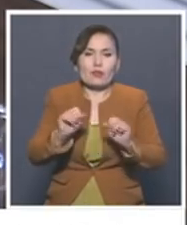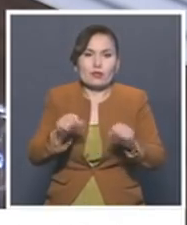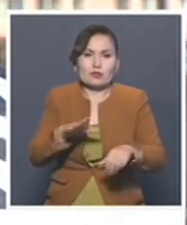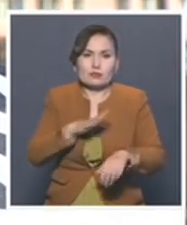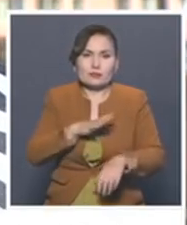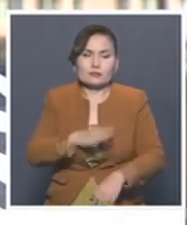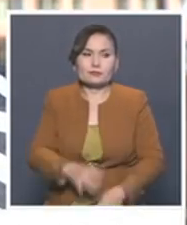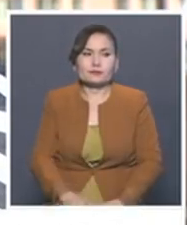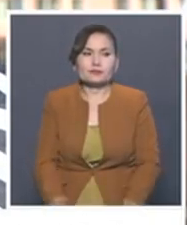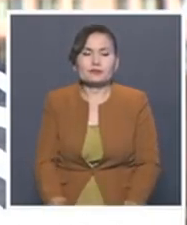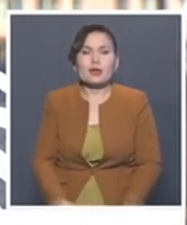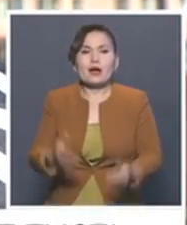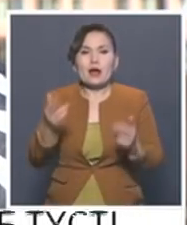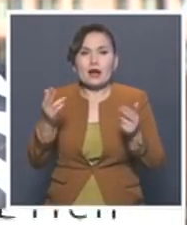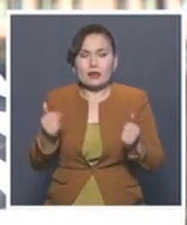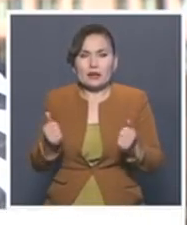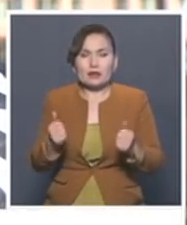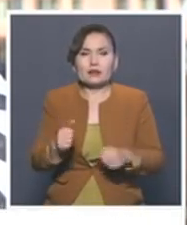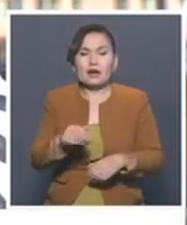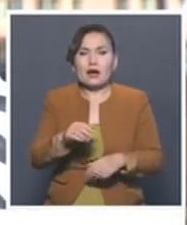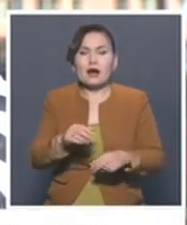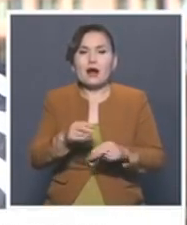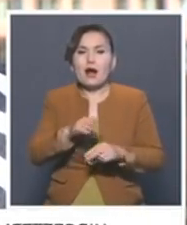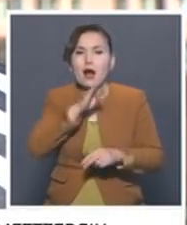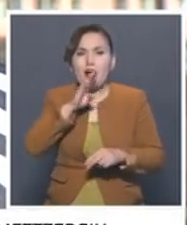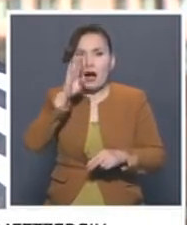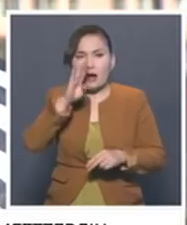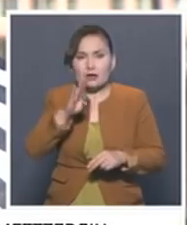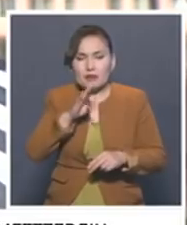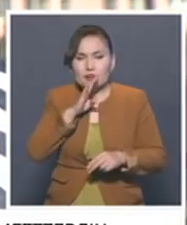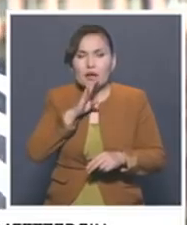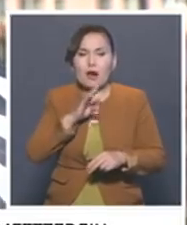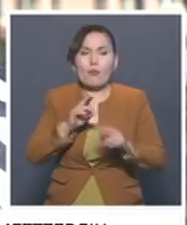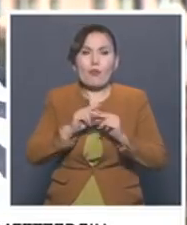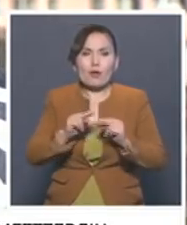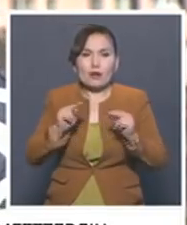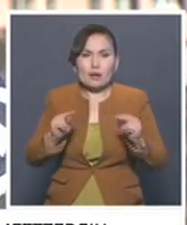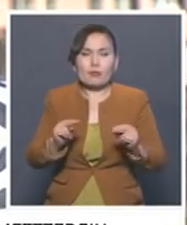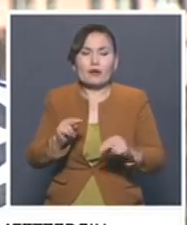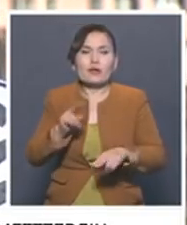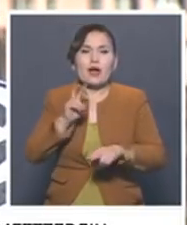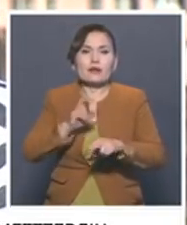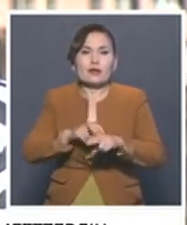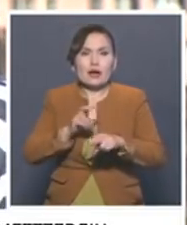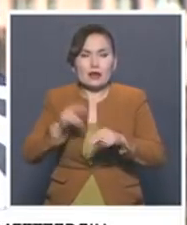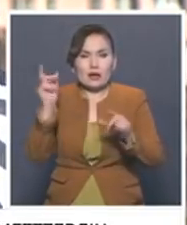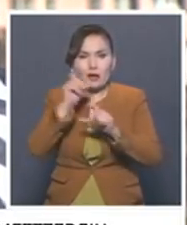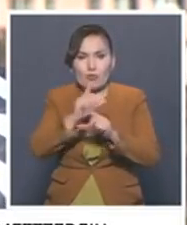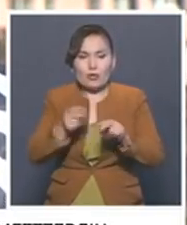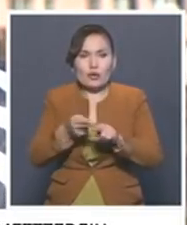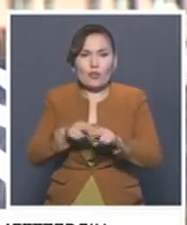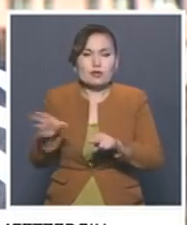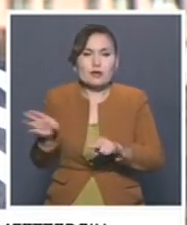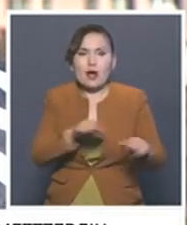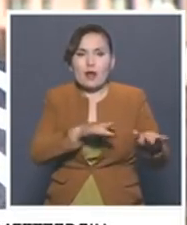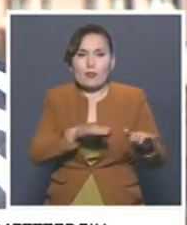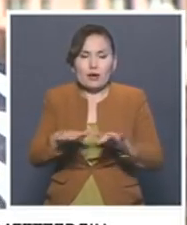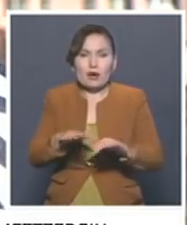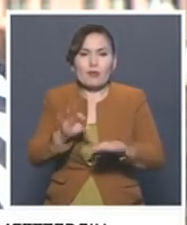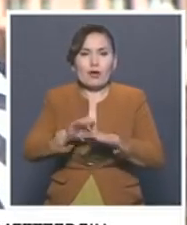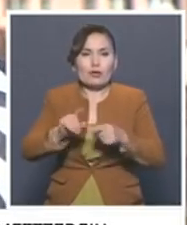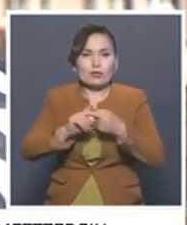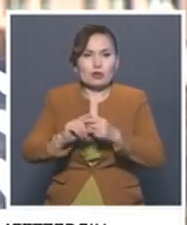мүмкін. Әрине, ата-ана, мұғалім және дәрігер мектептің осы шаралардың бәрін